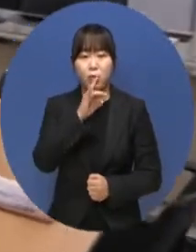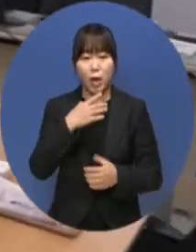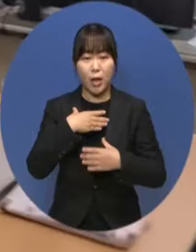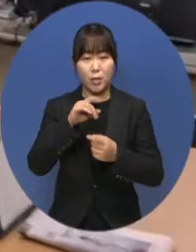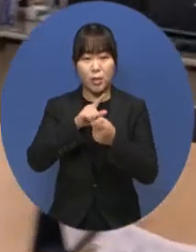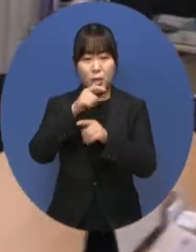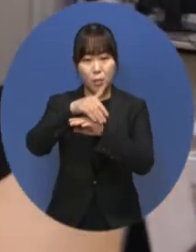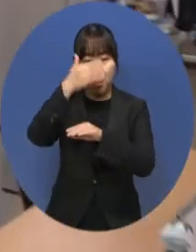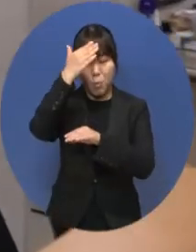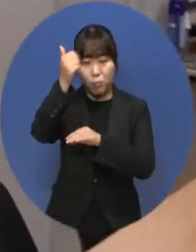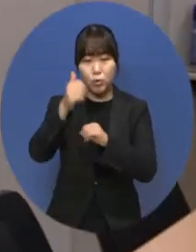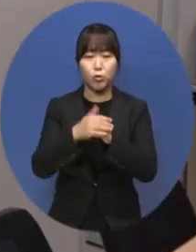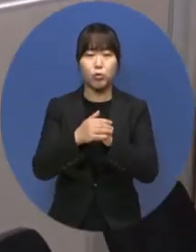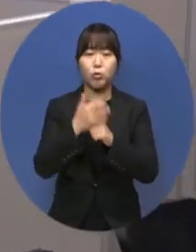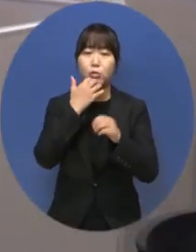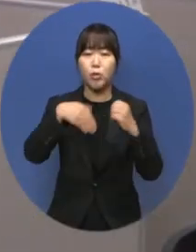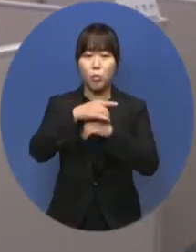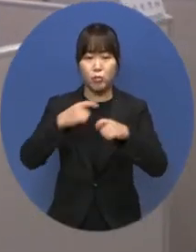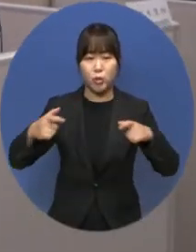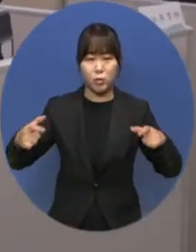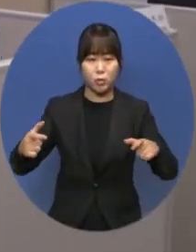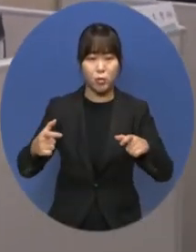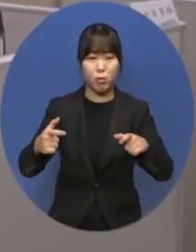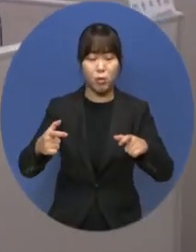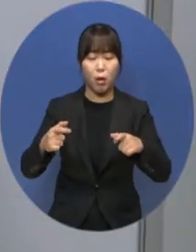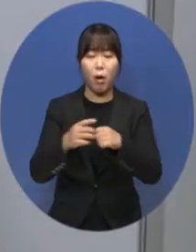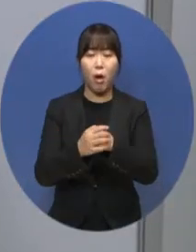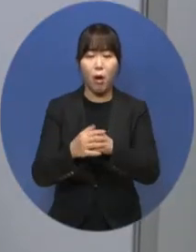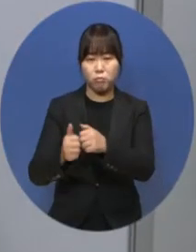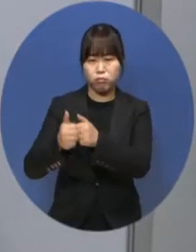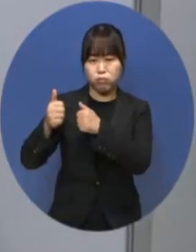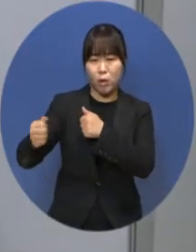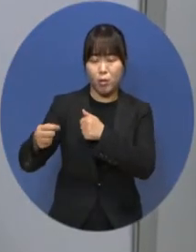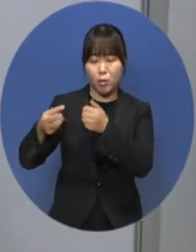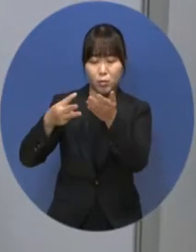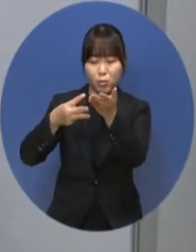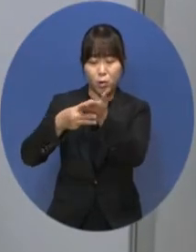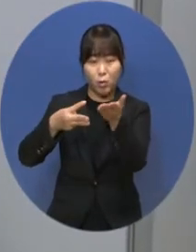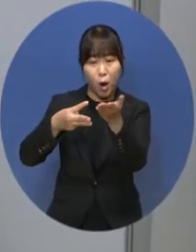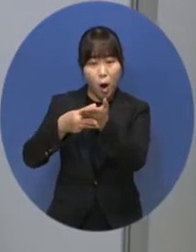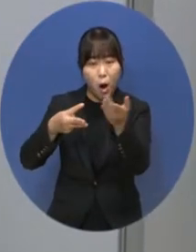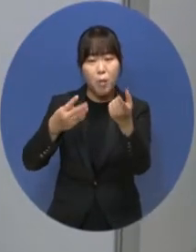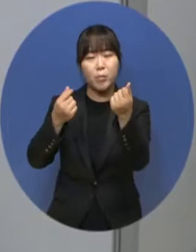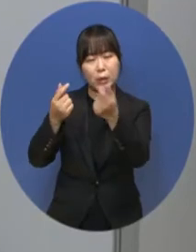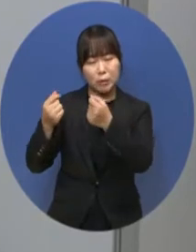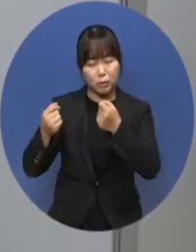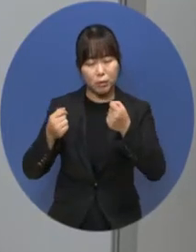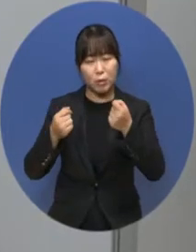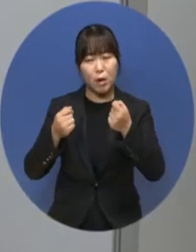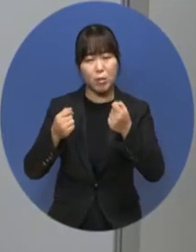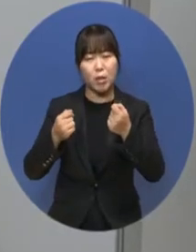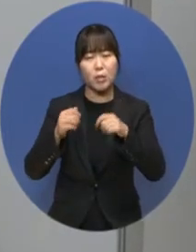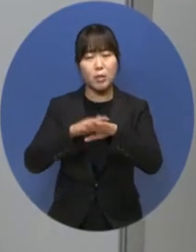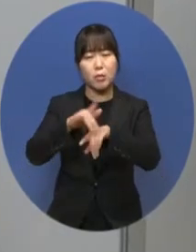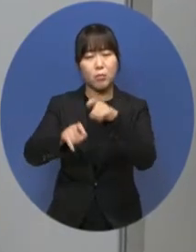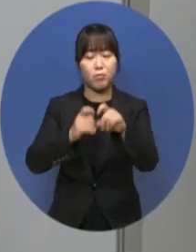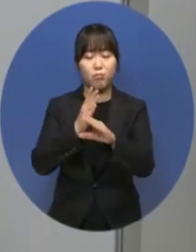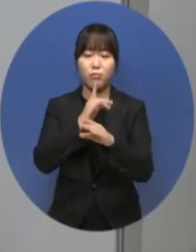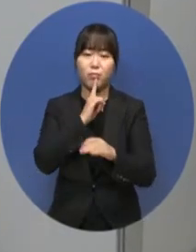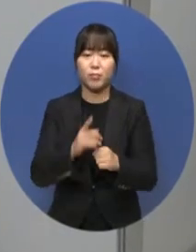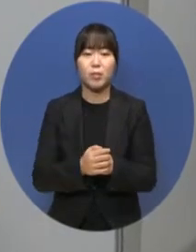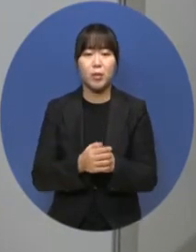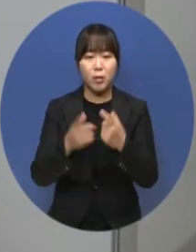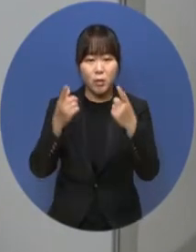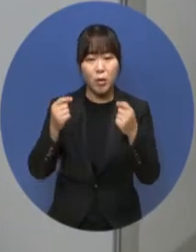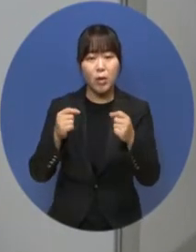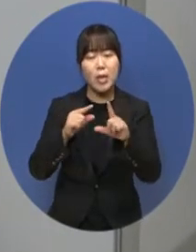중앙안전대책본부는 수도권 거리두기는 3단계에 준하는 조치들이 추가적으로 시행된다고 밝혔습니다. 이에